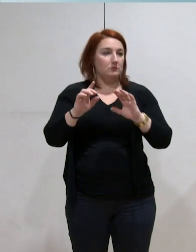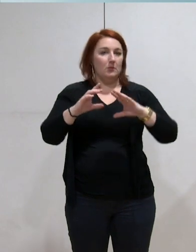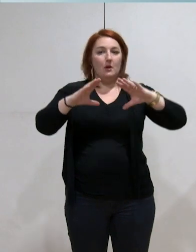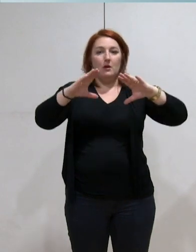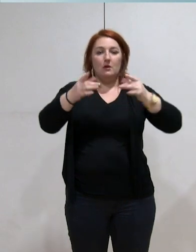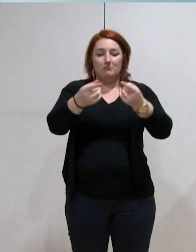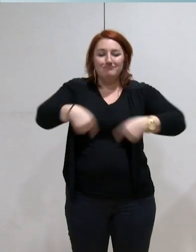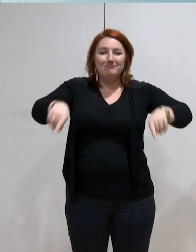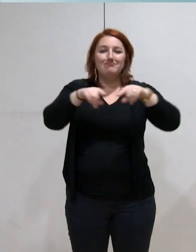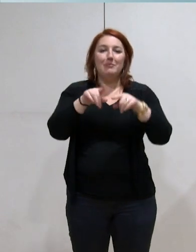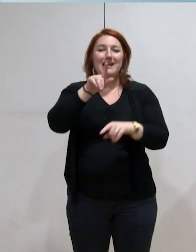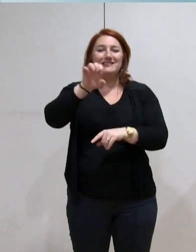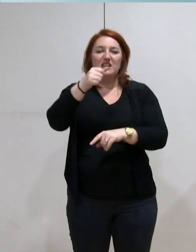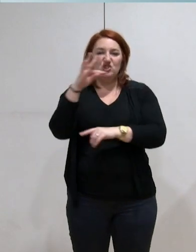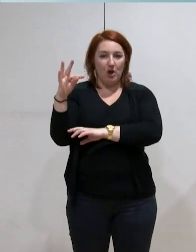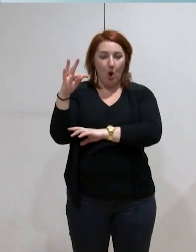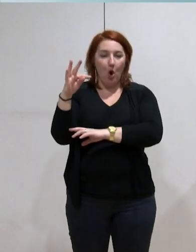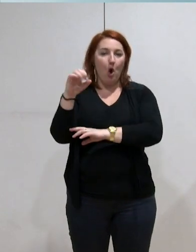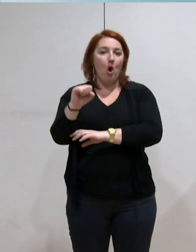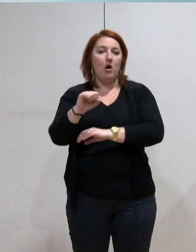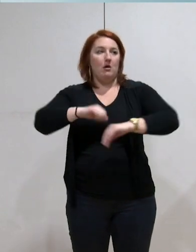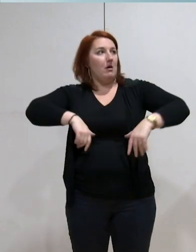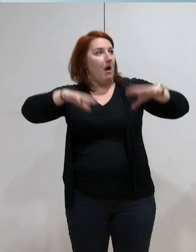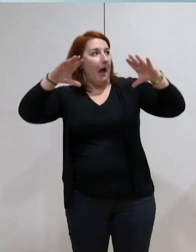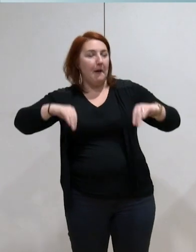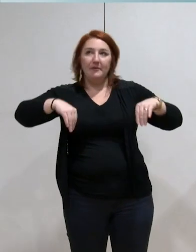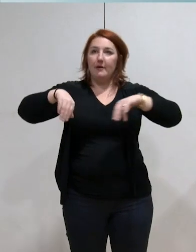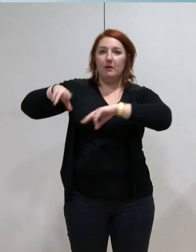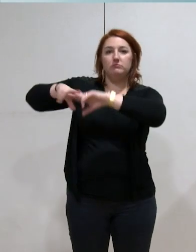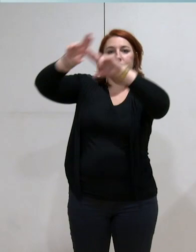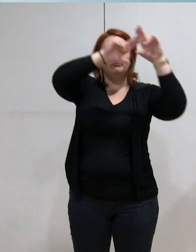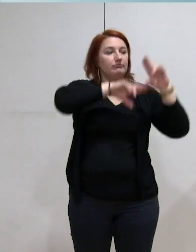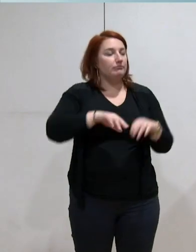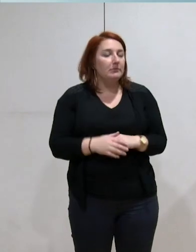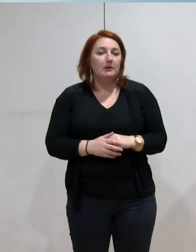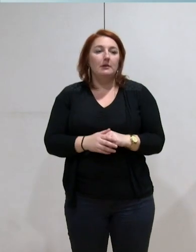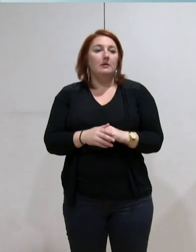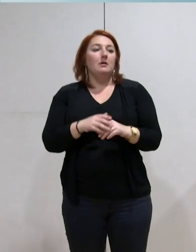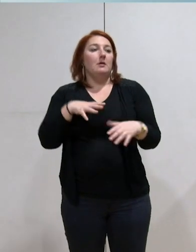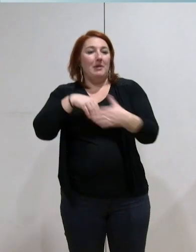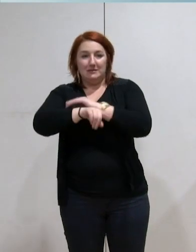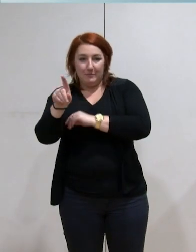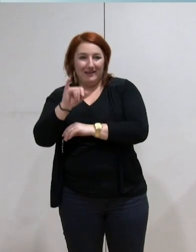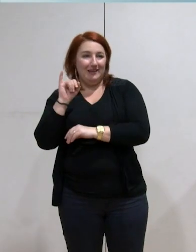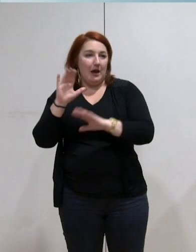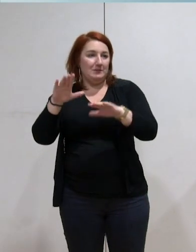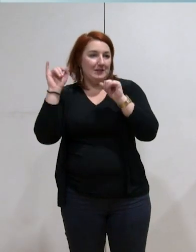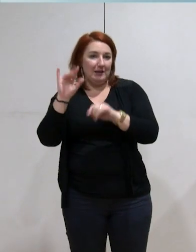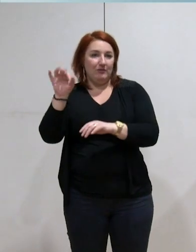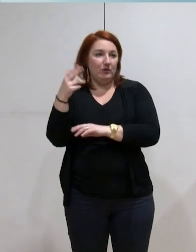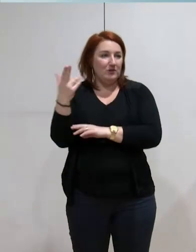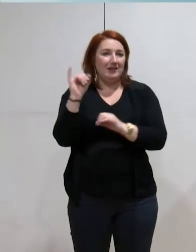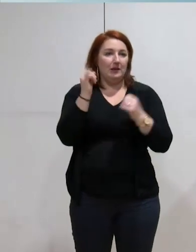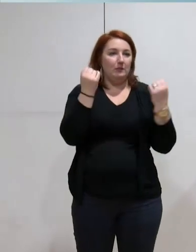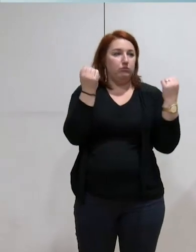des géant qui ne prend pas part au vote qui s'abstient frond national qui vote contre qui vote pour républicain